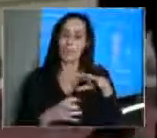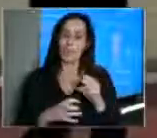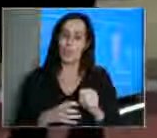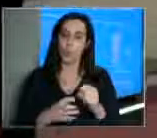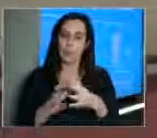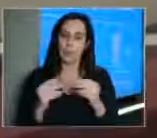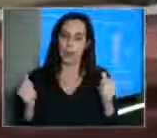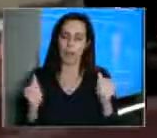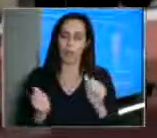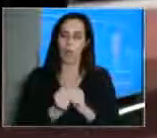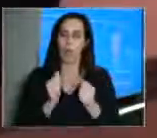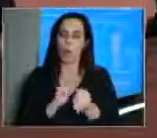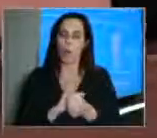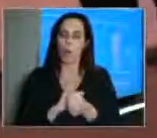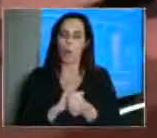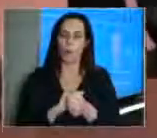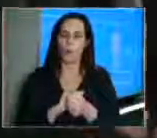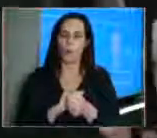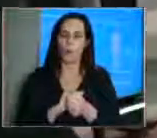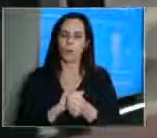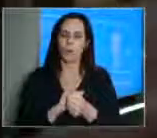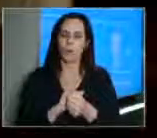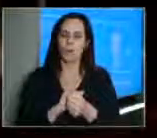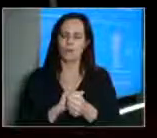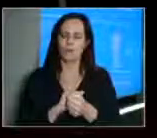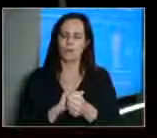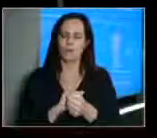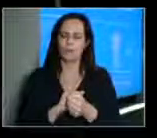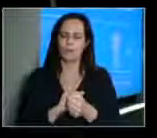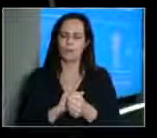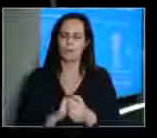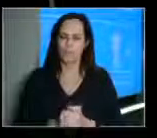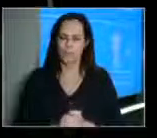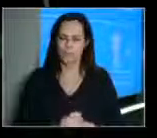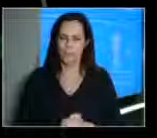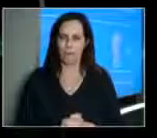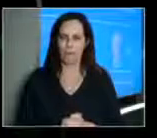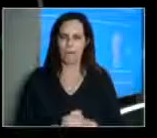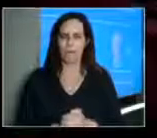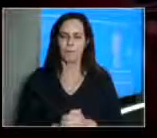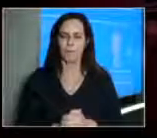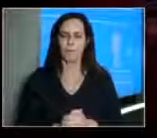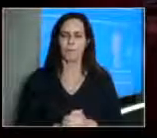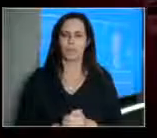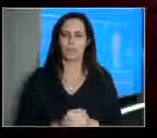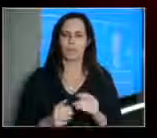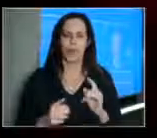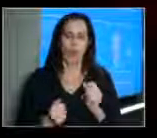מבחינת הצח"מ שחוקר את האירוע הזה של סולטן